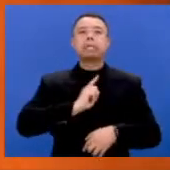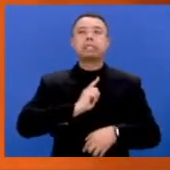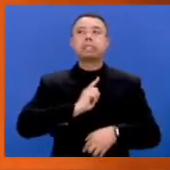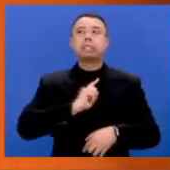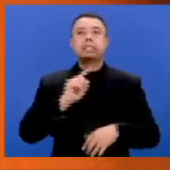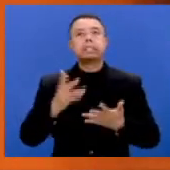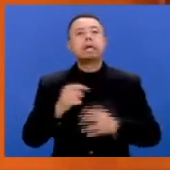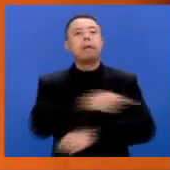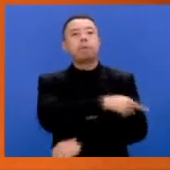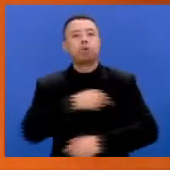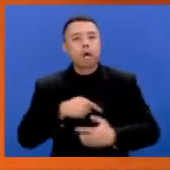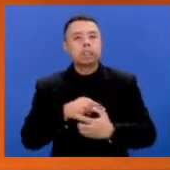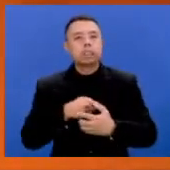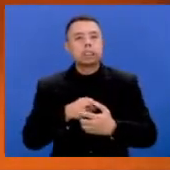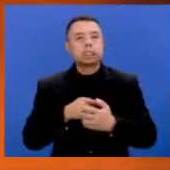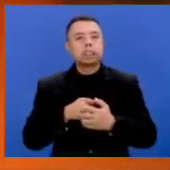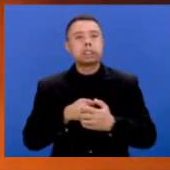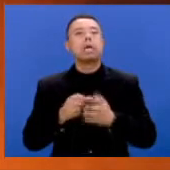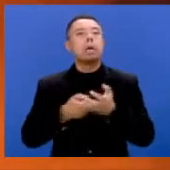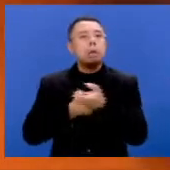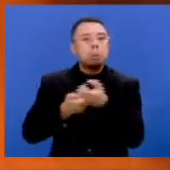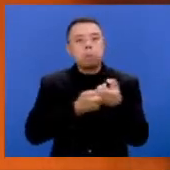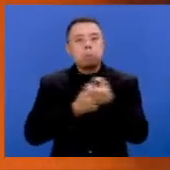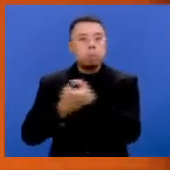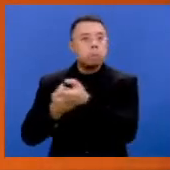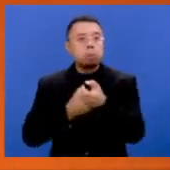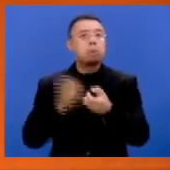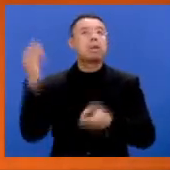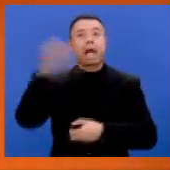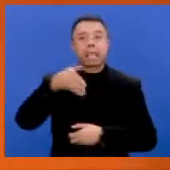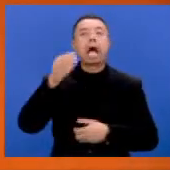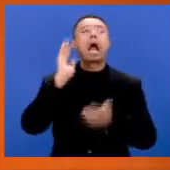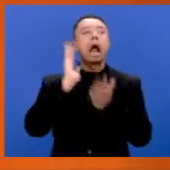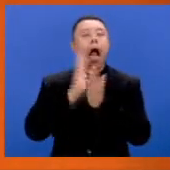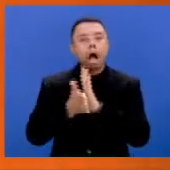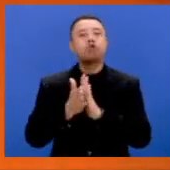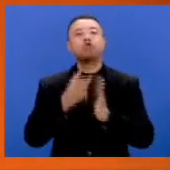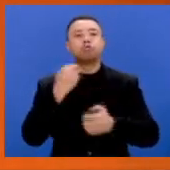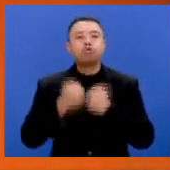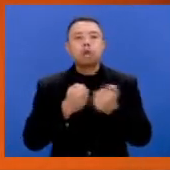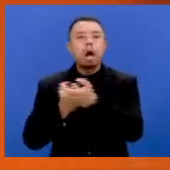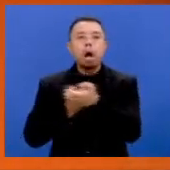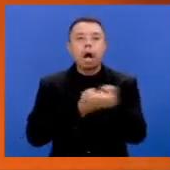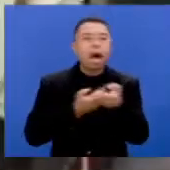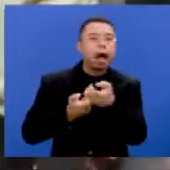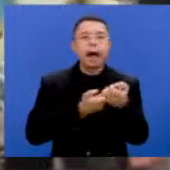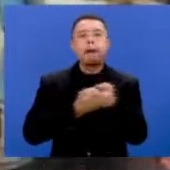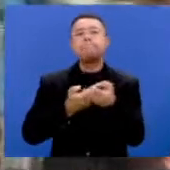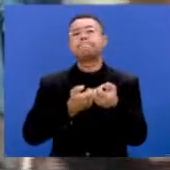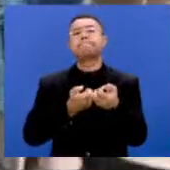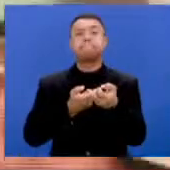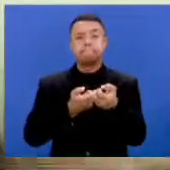Kebakaran dan Penyelamatan Jakarta Pusat yang tiba di lokasi pun langsung berupaya untuk melakukan proses pemadaman.